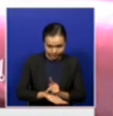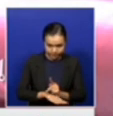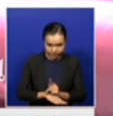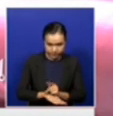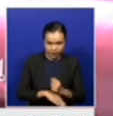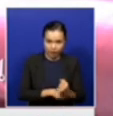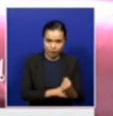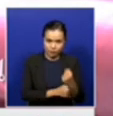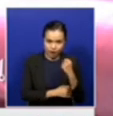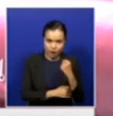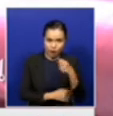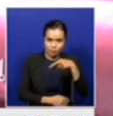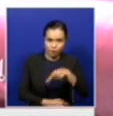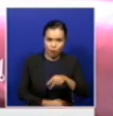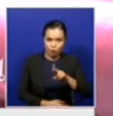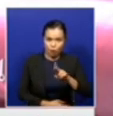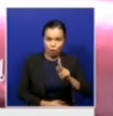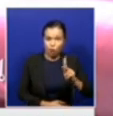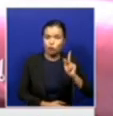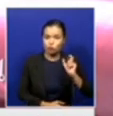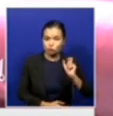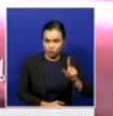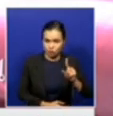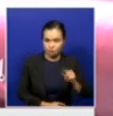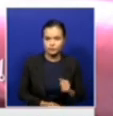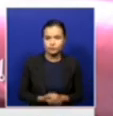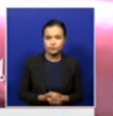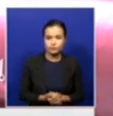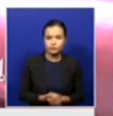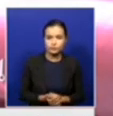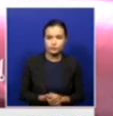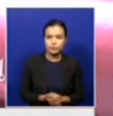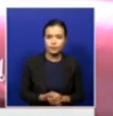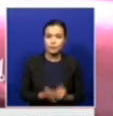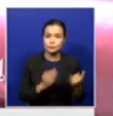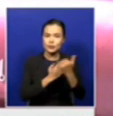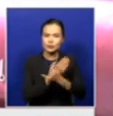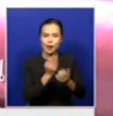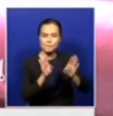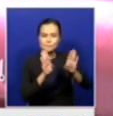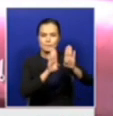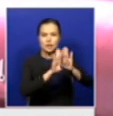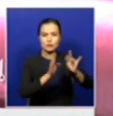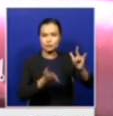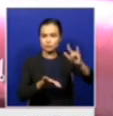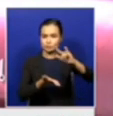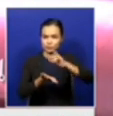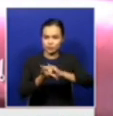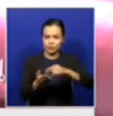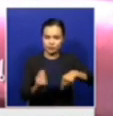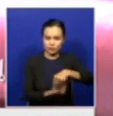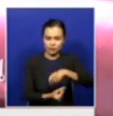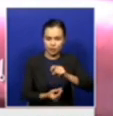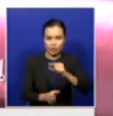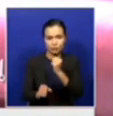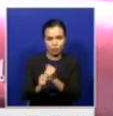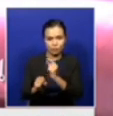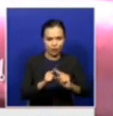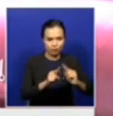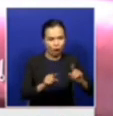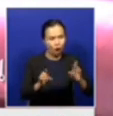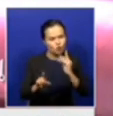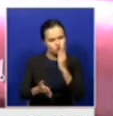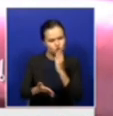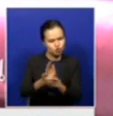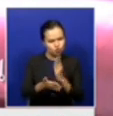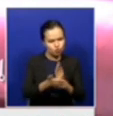ตามพรก.ฉุกเฉินออกคำสั่งปิดประเทศแล้วก็หยุดกิจกรรมทางเศรษฐกิจทำให้พี่น้องประชาชนได้รับความเดือด